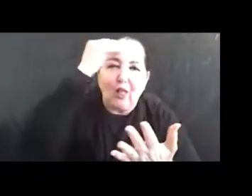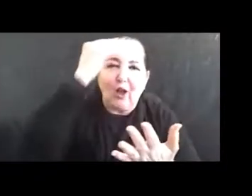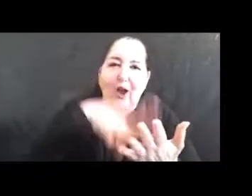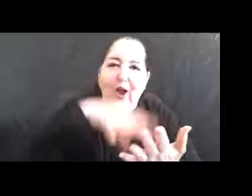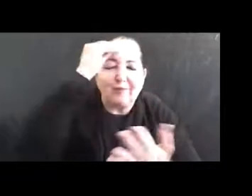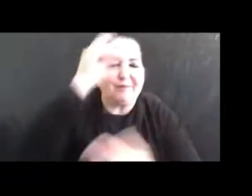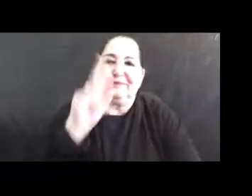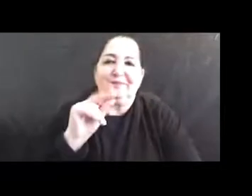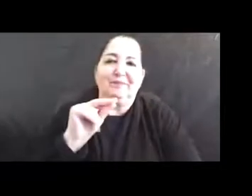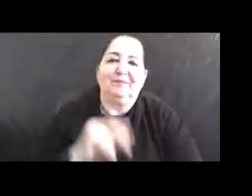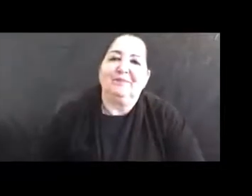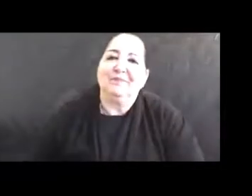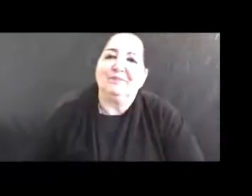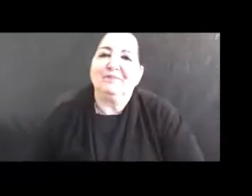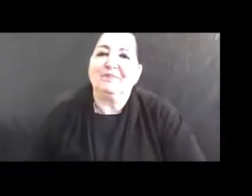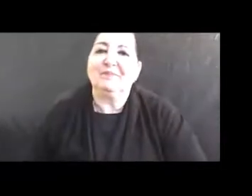belajar gitu.